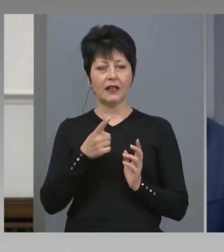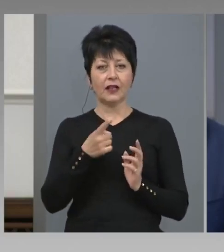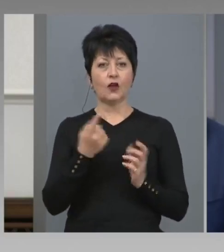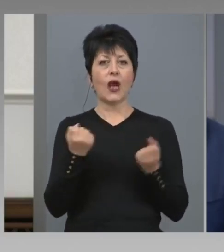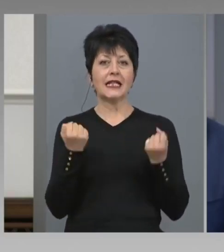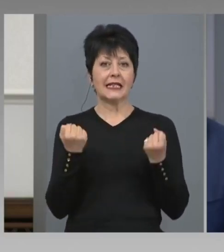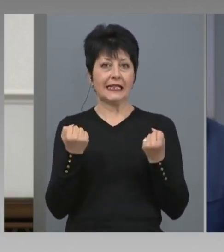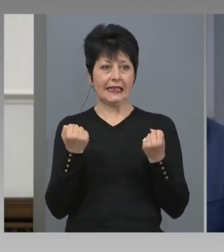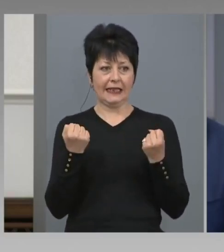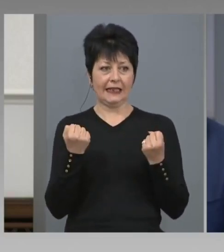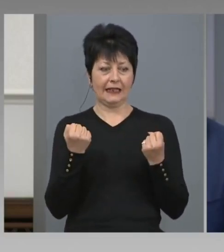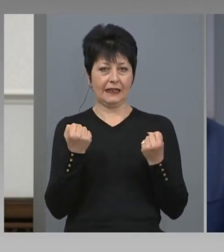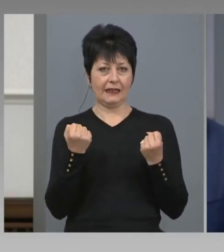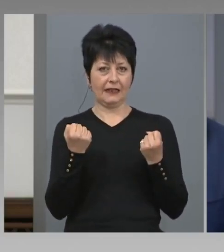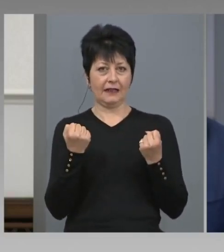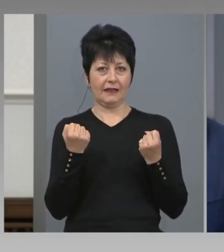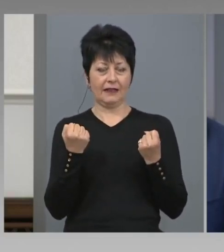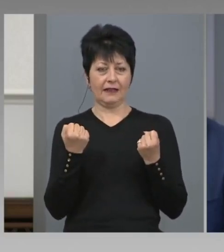здравен